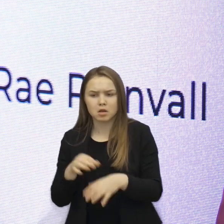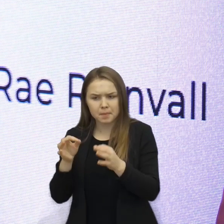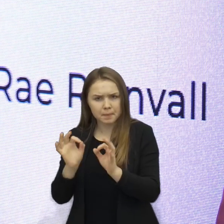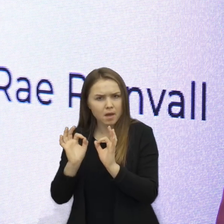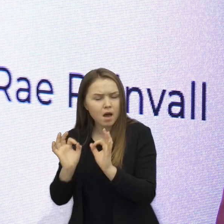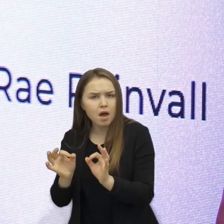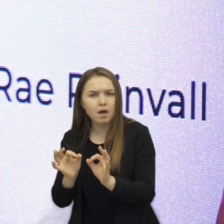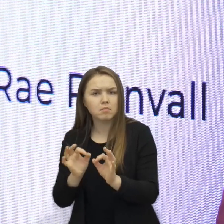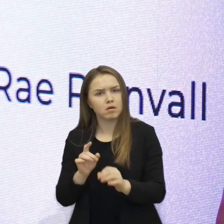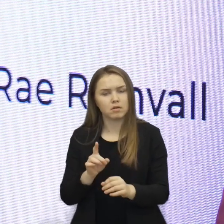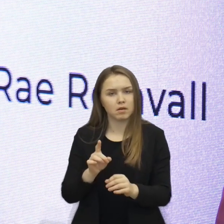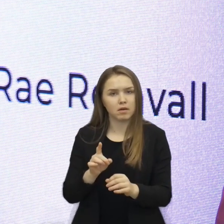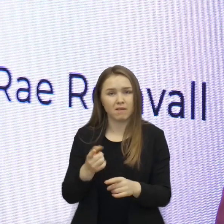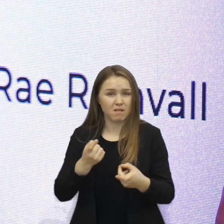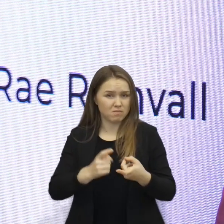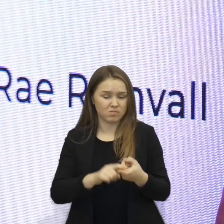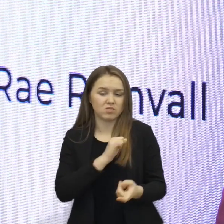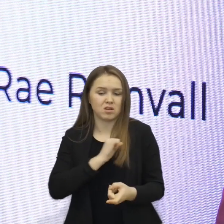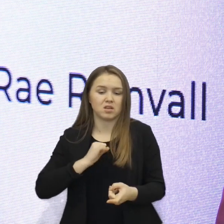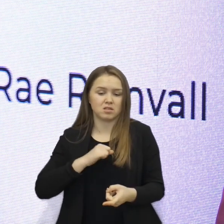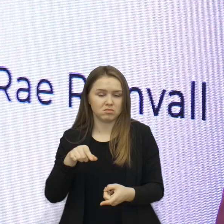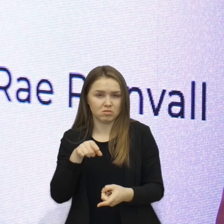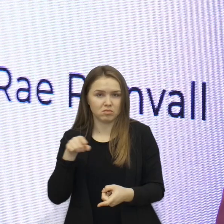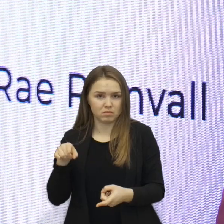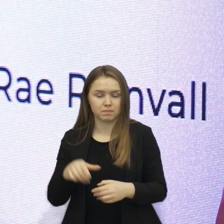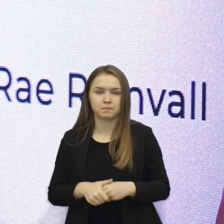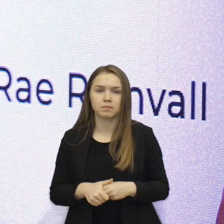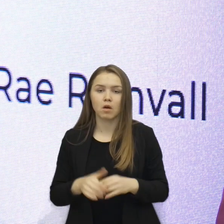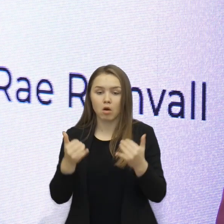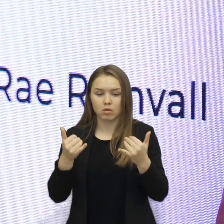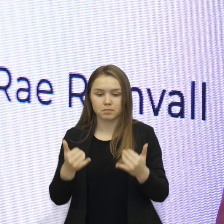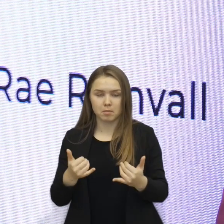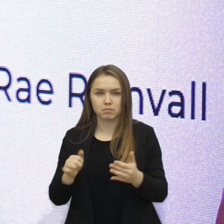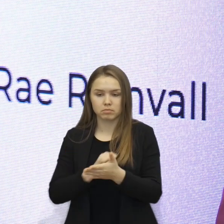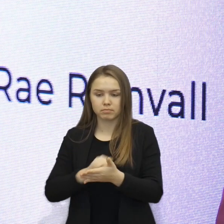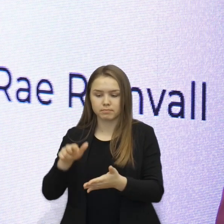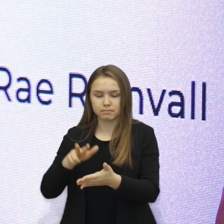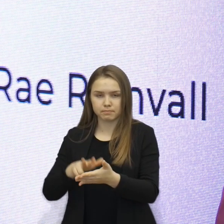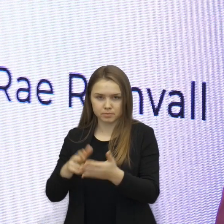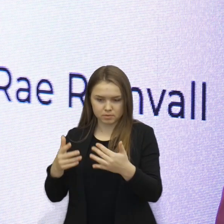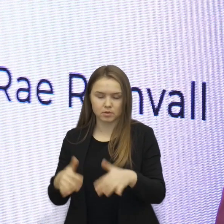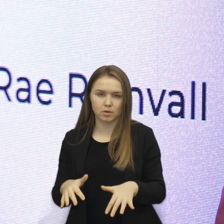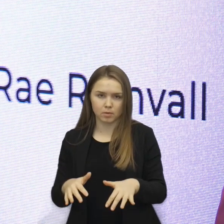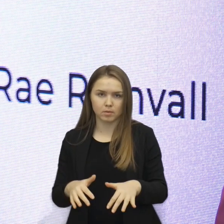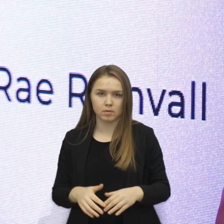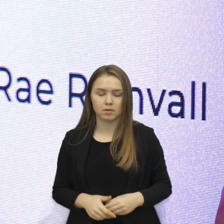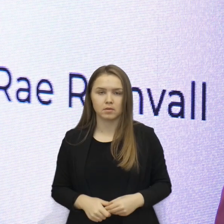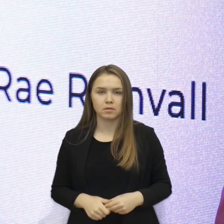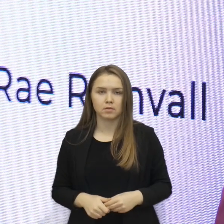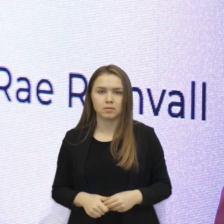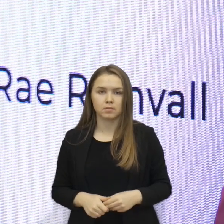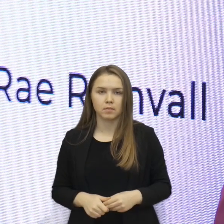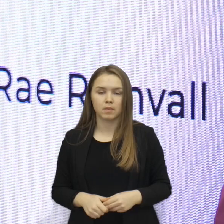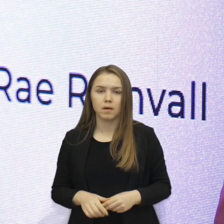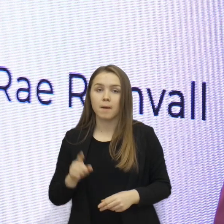teisėta, tai priklauso nuo gydytojo. Dabar, kai reglamentuota, yra reglamentuota